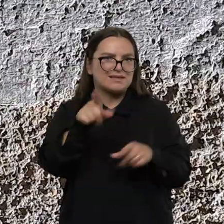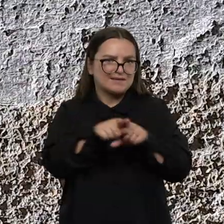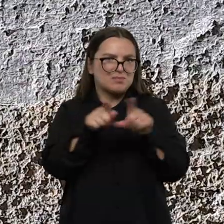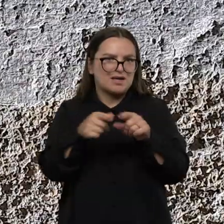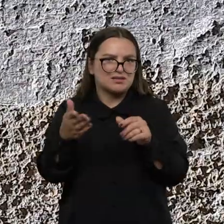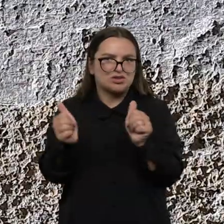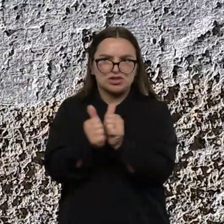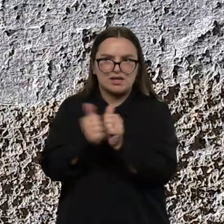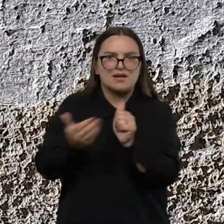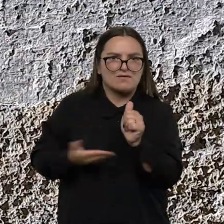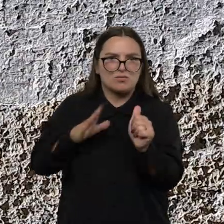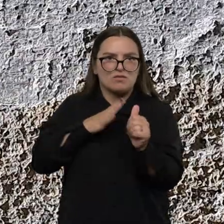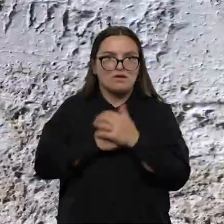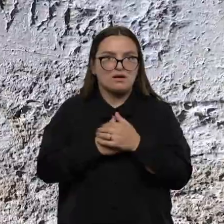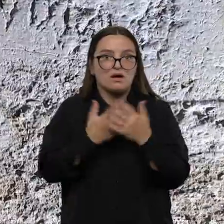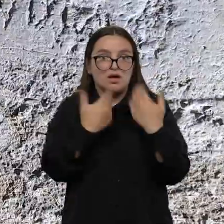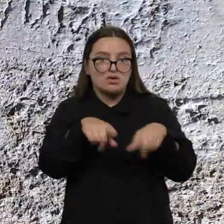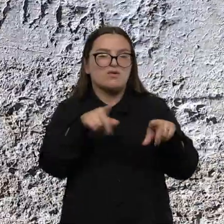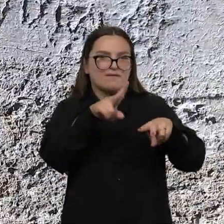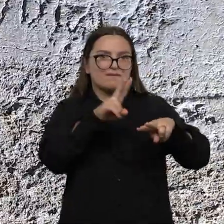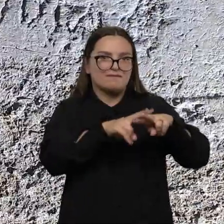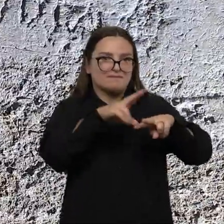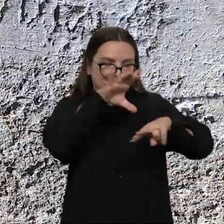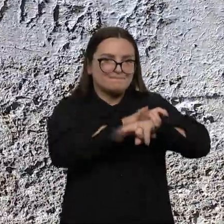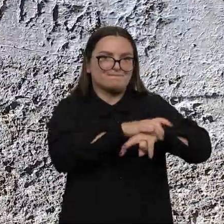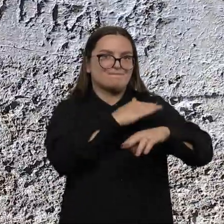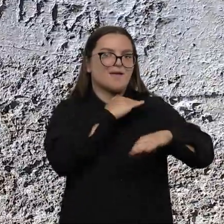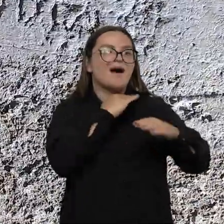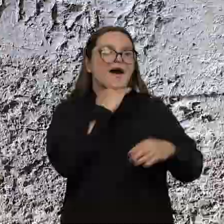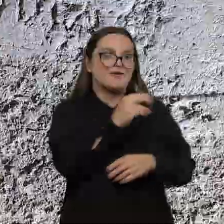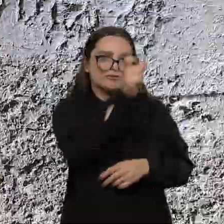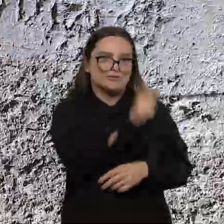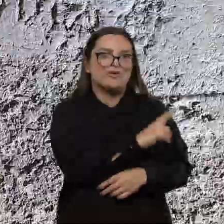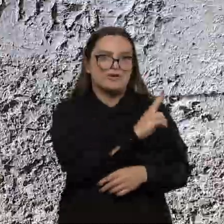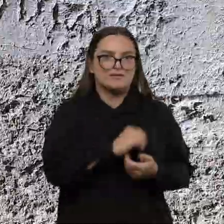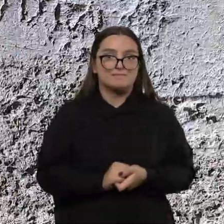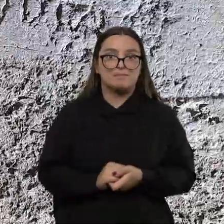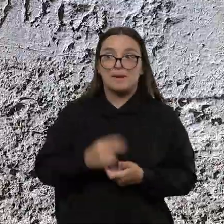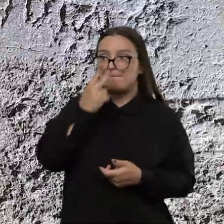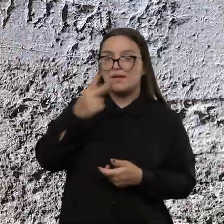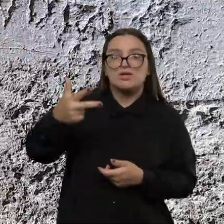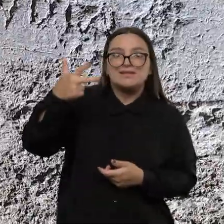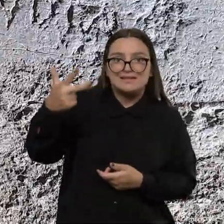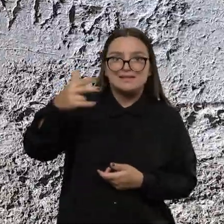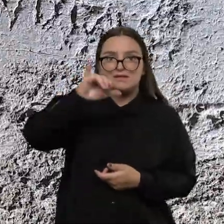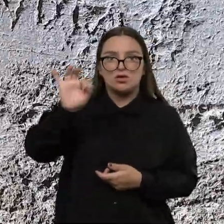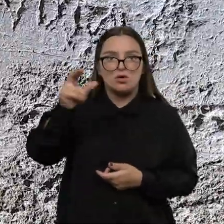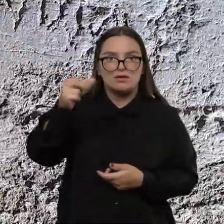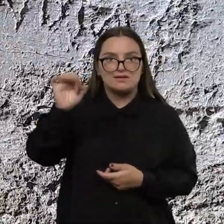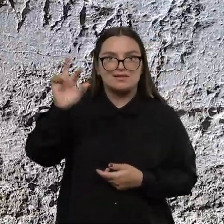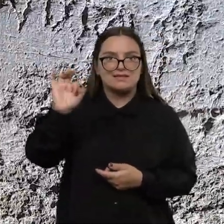identifikuotas. Netgi atpažintas. Turim iš šitų trijų, kuriuos čia matom, Jonas Savickas,